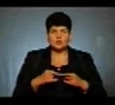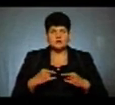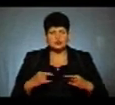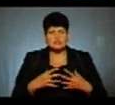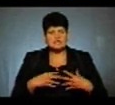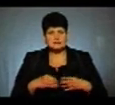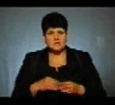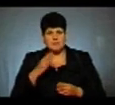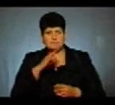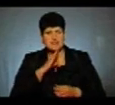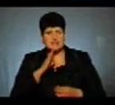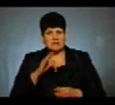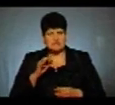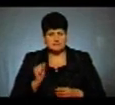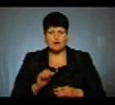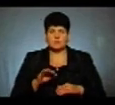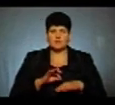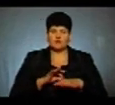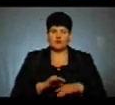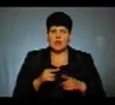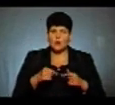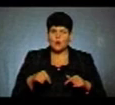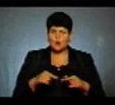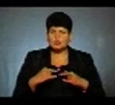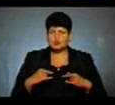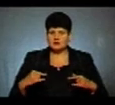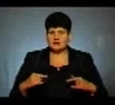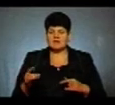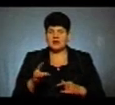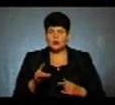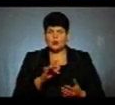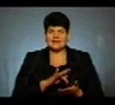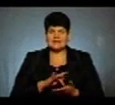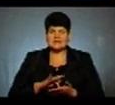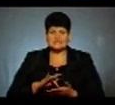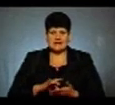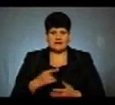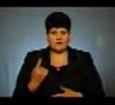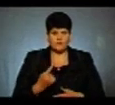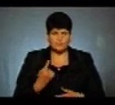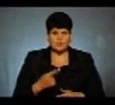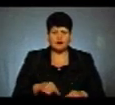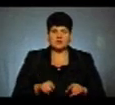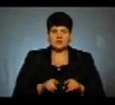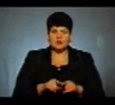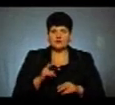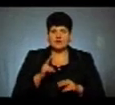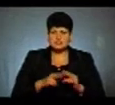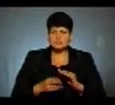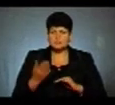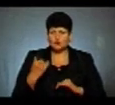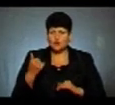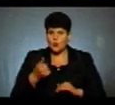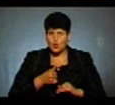батьківству. Потім ми проводили круглі столи в районних центрах області, а також в кінці минулого року